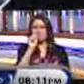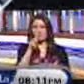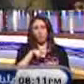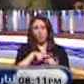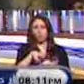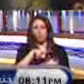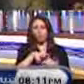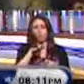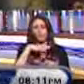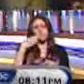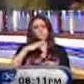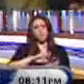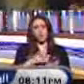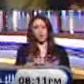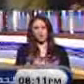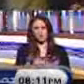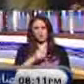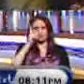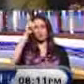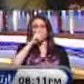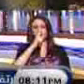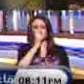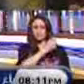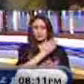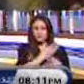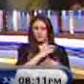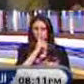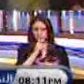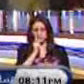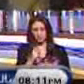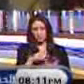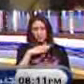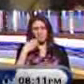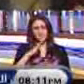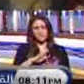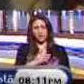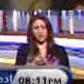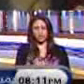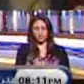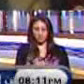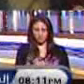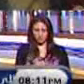عمل. المفتري عليه ربنا، وربنا يقدر على كل حاجة،